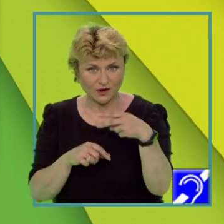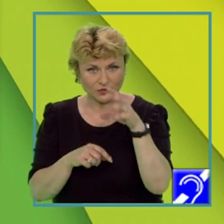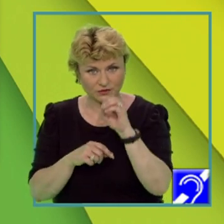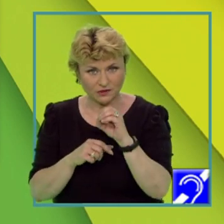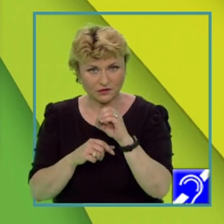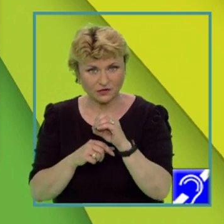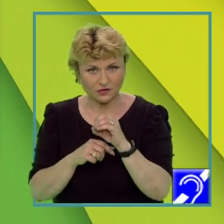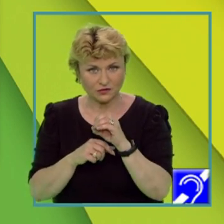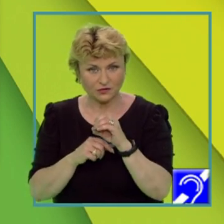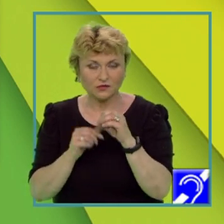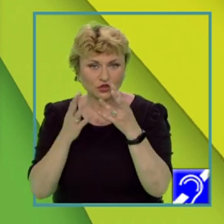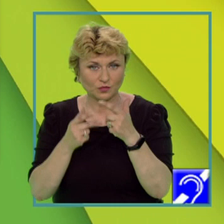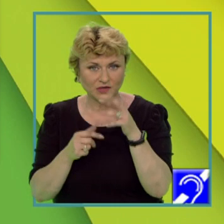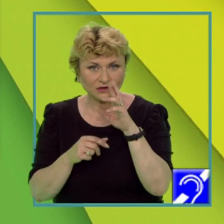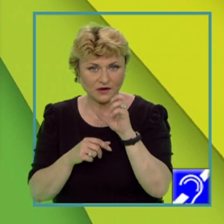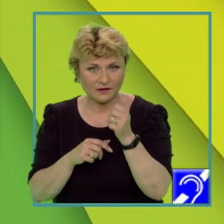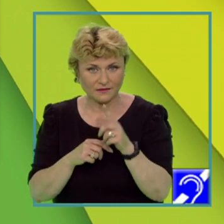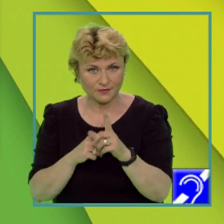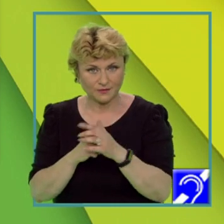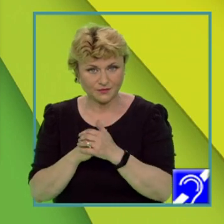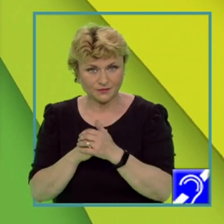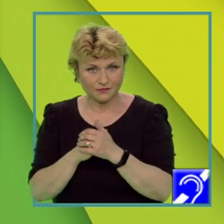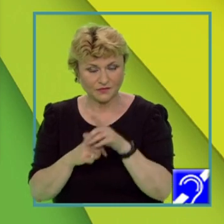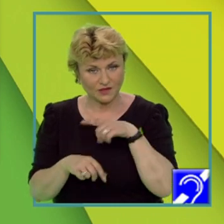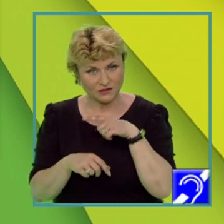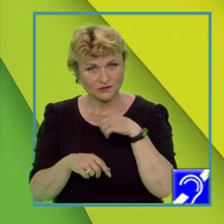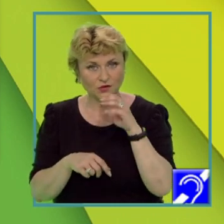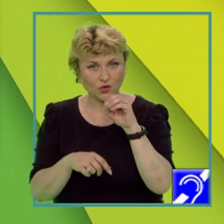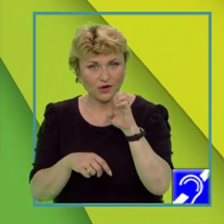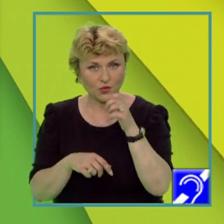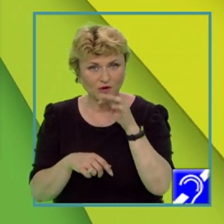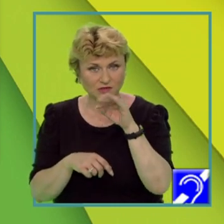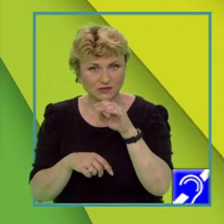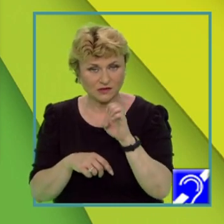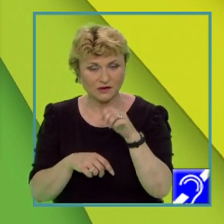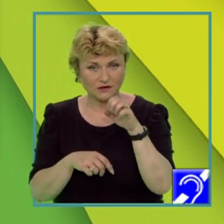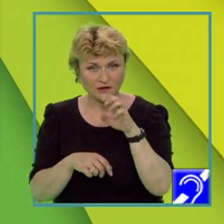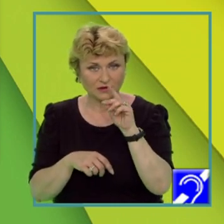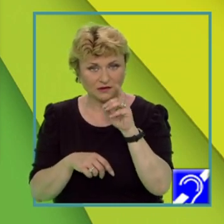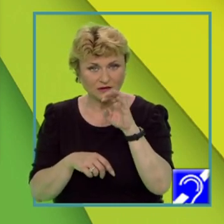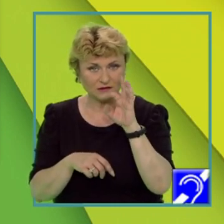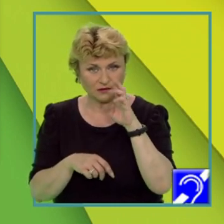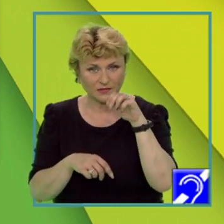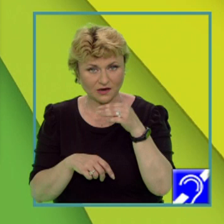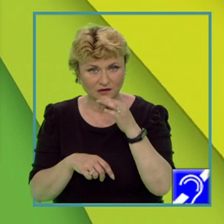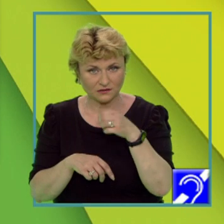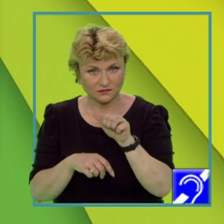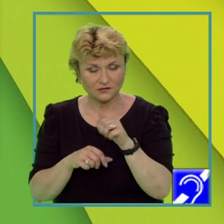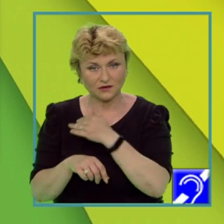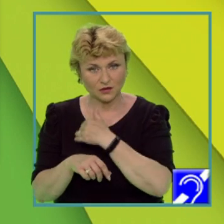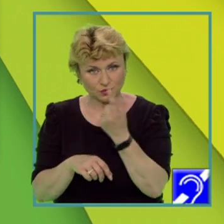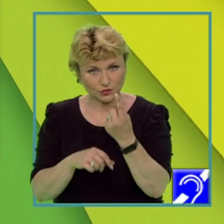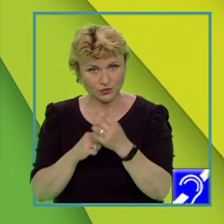zero cu m număr real este o ecuație în nedeterminată x de gradul întâi